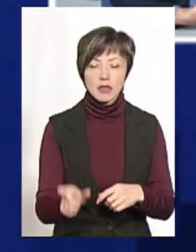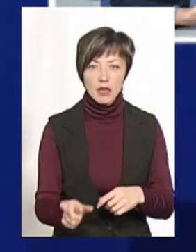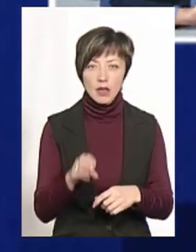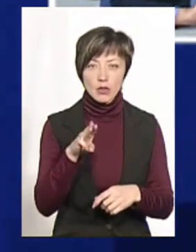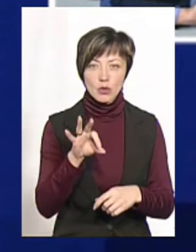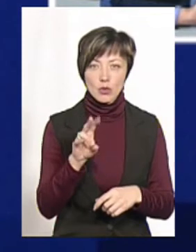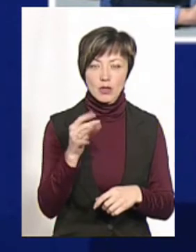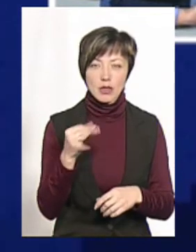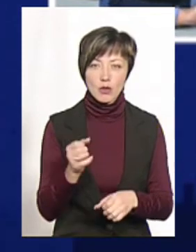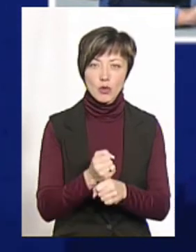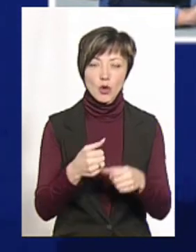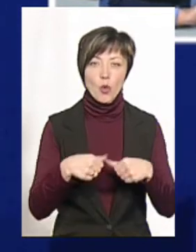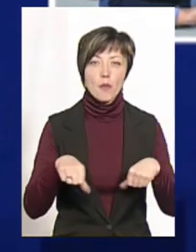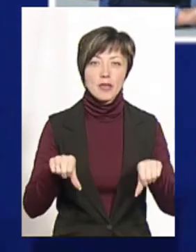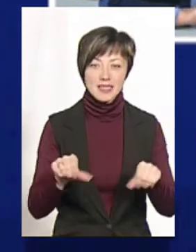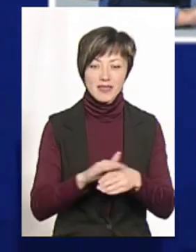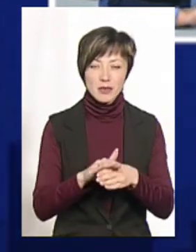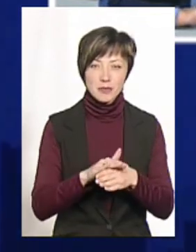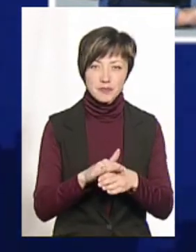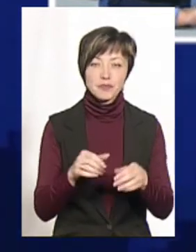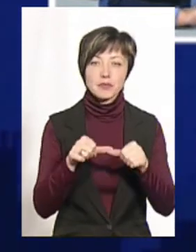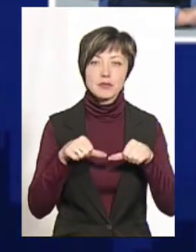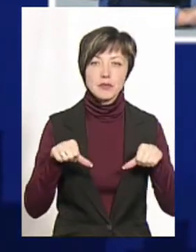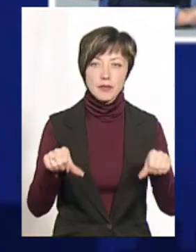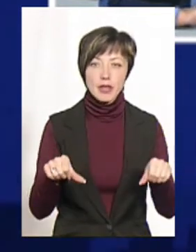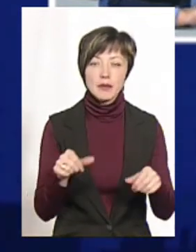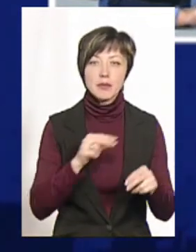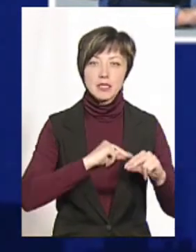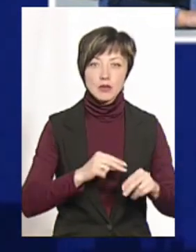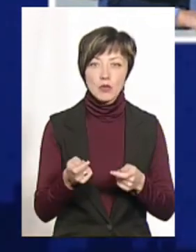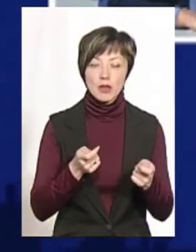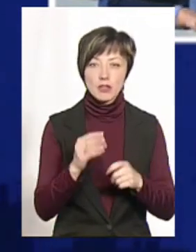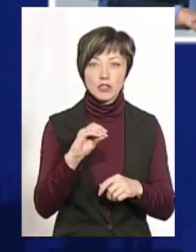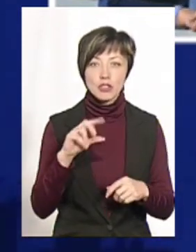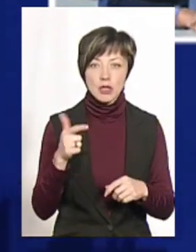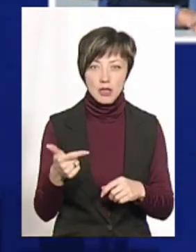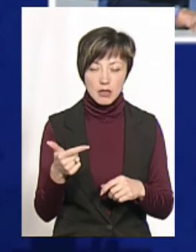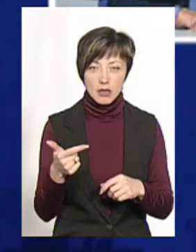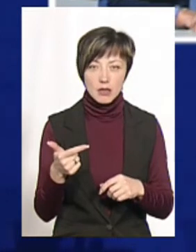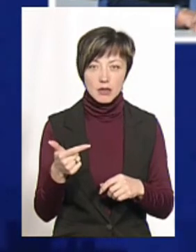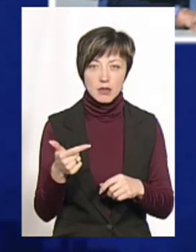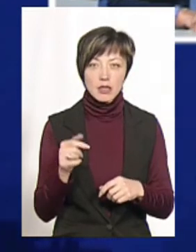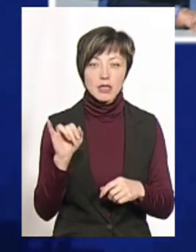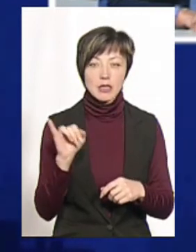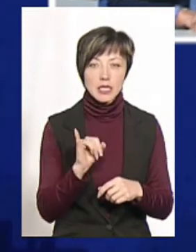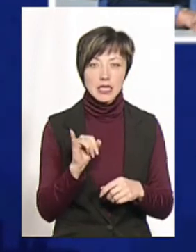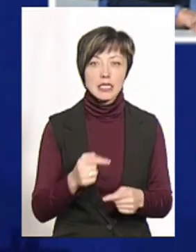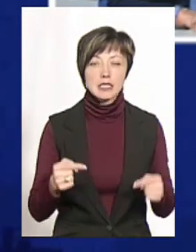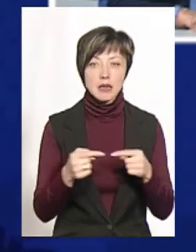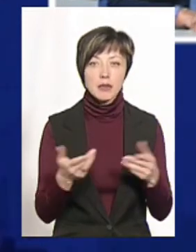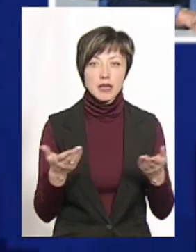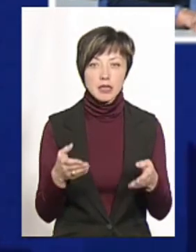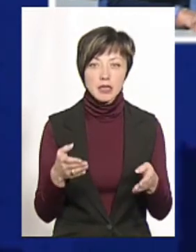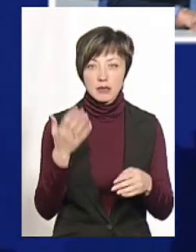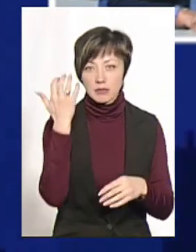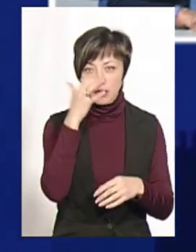до роботи комісії, яка складалася цілком з працівників управління житлово-комунального господарства. І саме які